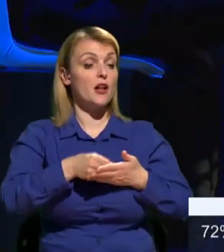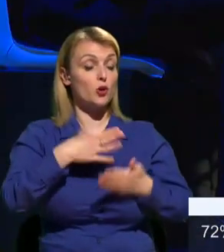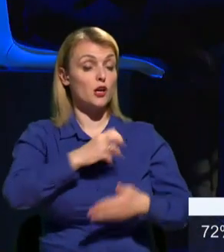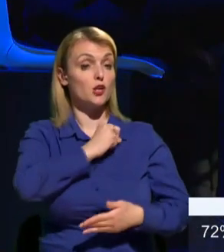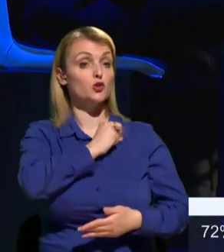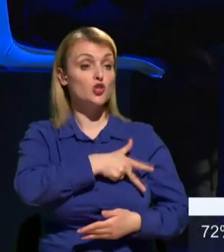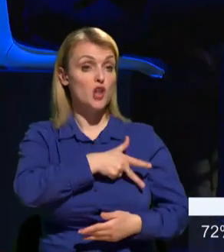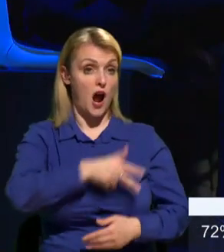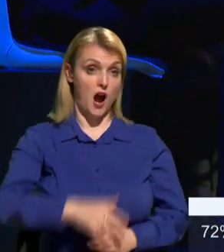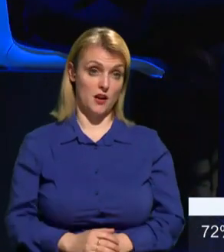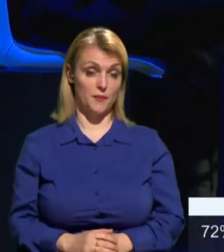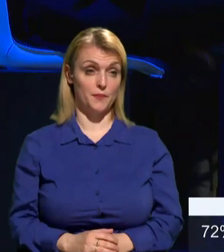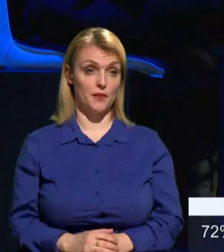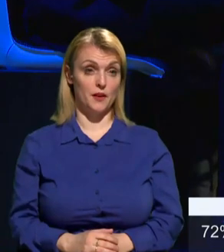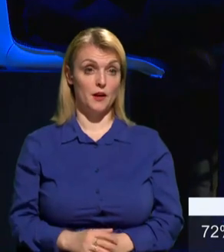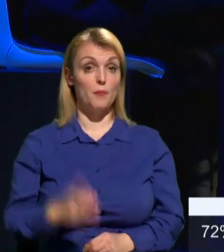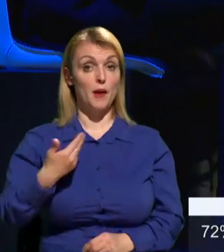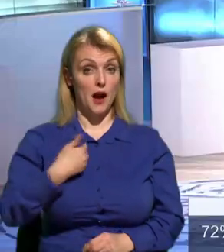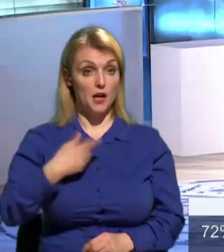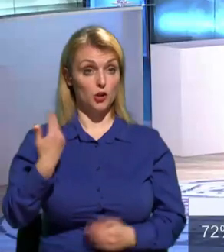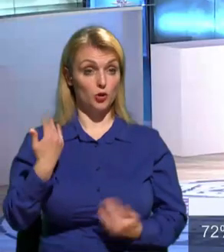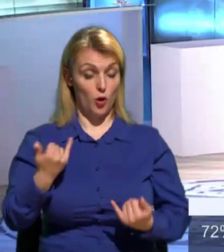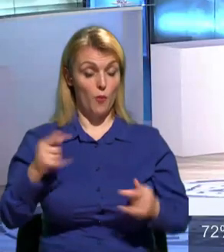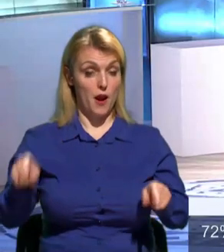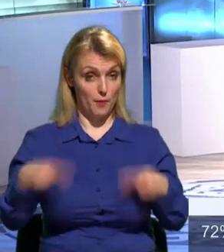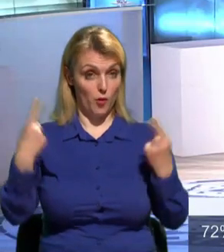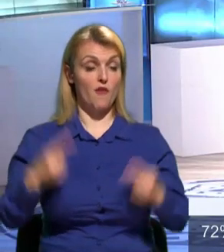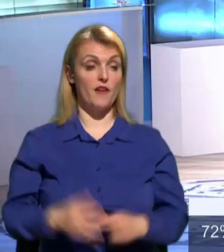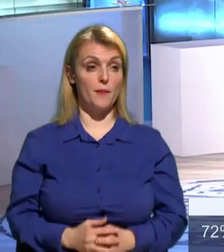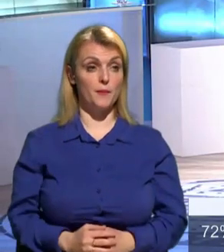le promovăm. Domnule Dodon, ați avut vreo întâlnire cu